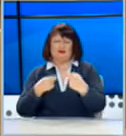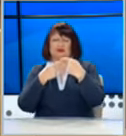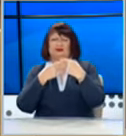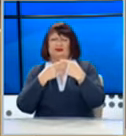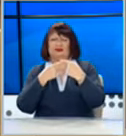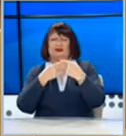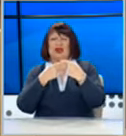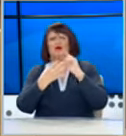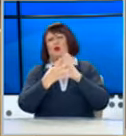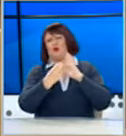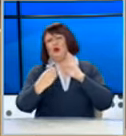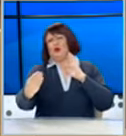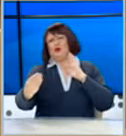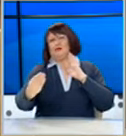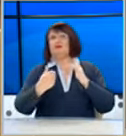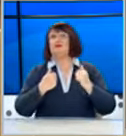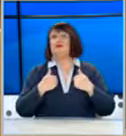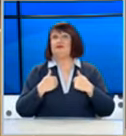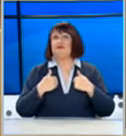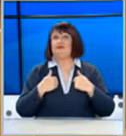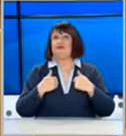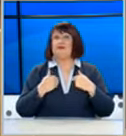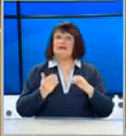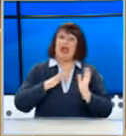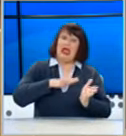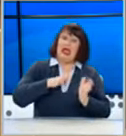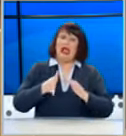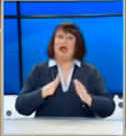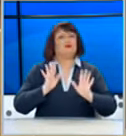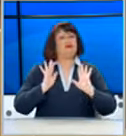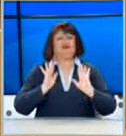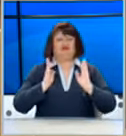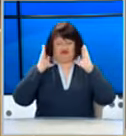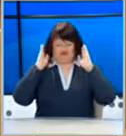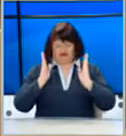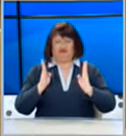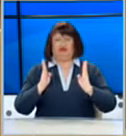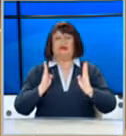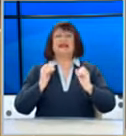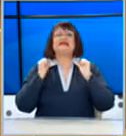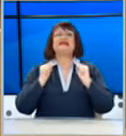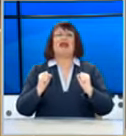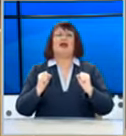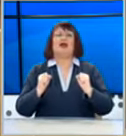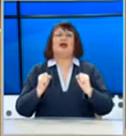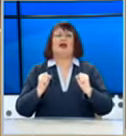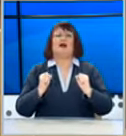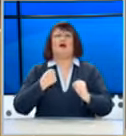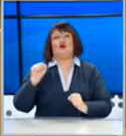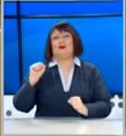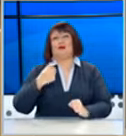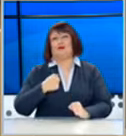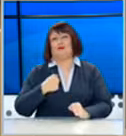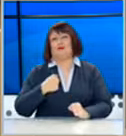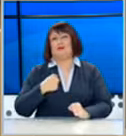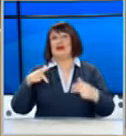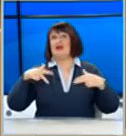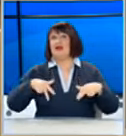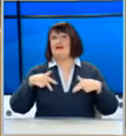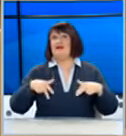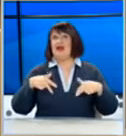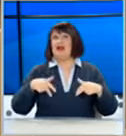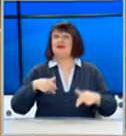παράγωγά τους. Χωρίς ναι μεν ή αλλά, χωρίς αστερίσκους. Η κυβέρνηση λοιπόν μπορεί,